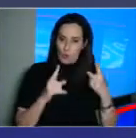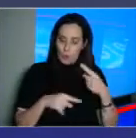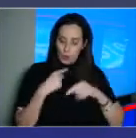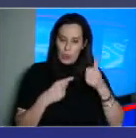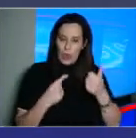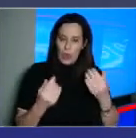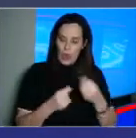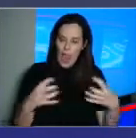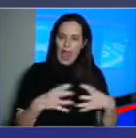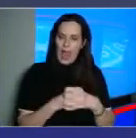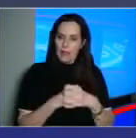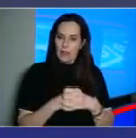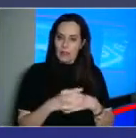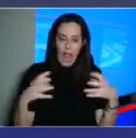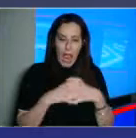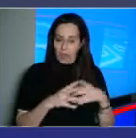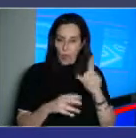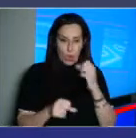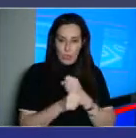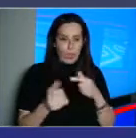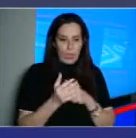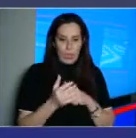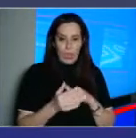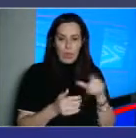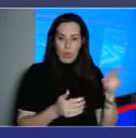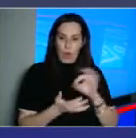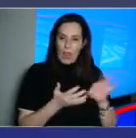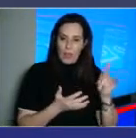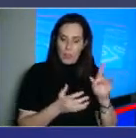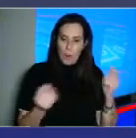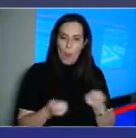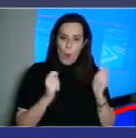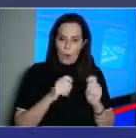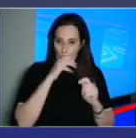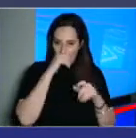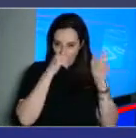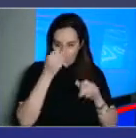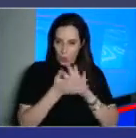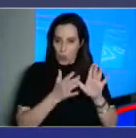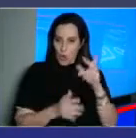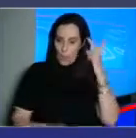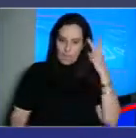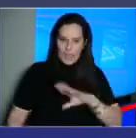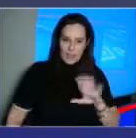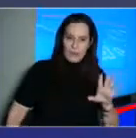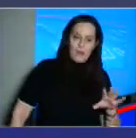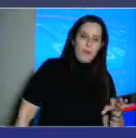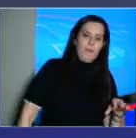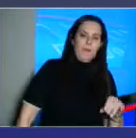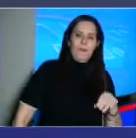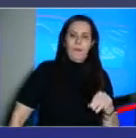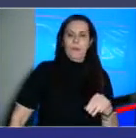ואיך נעשתה האחדה. האחדה לא נעשתה כי ברנשטיין כתב פרופוגנדה. האיש פשוט לא משכיל.